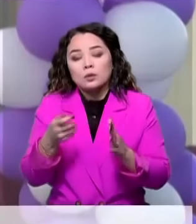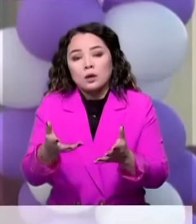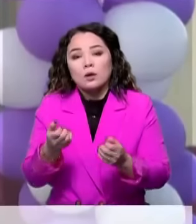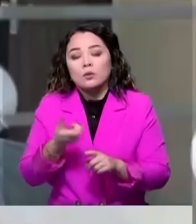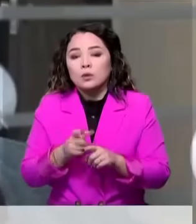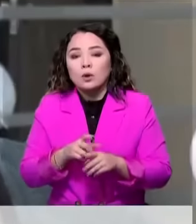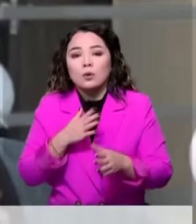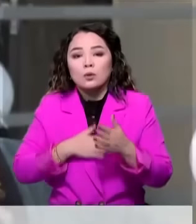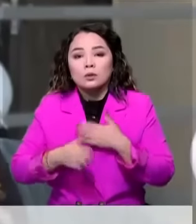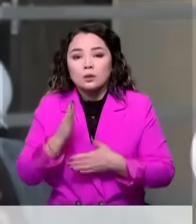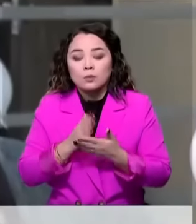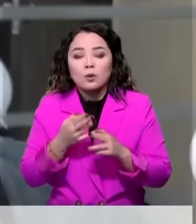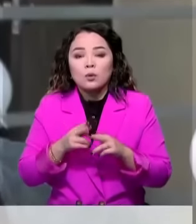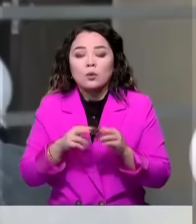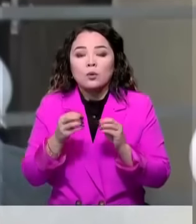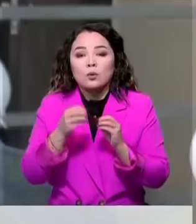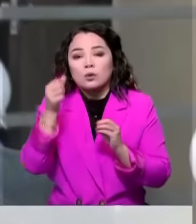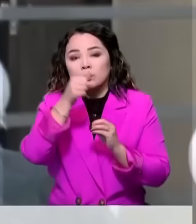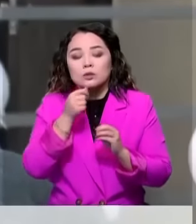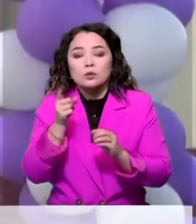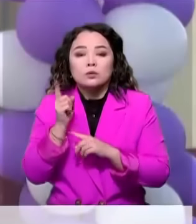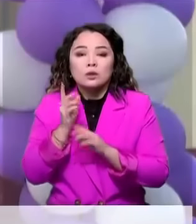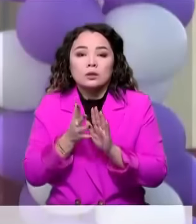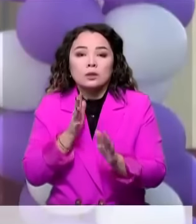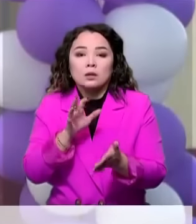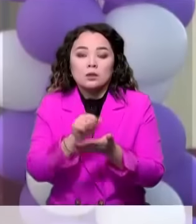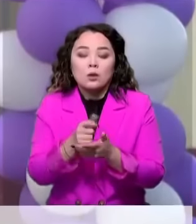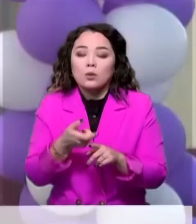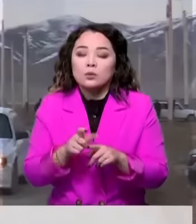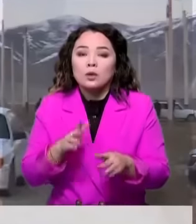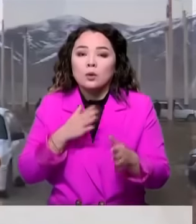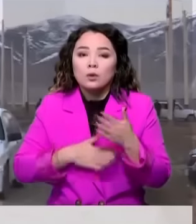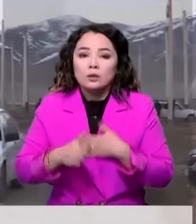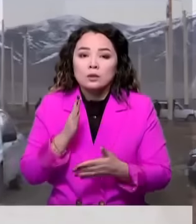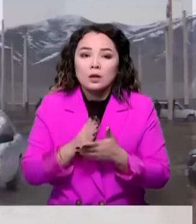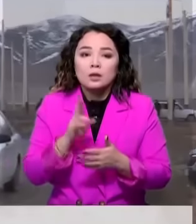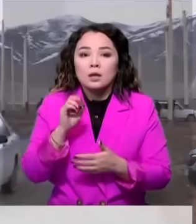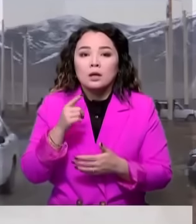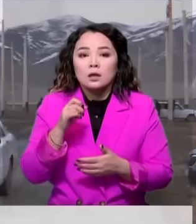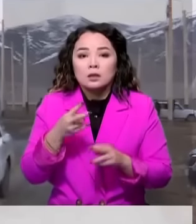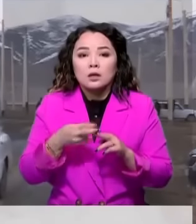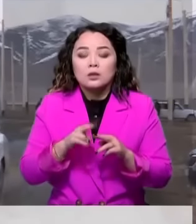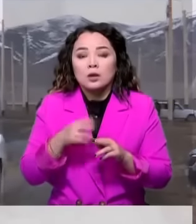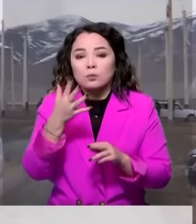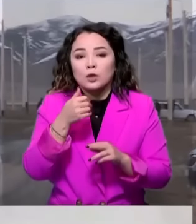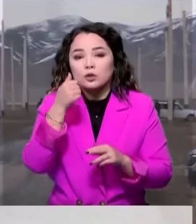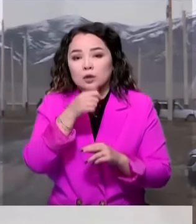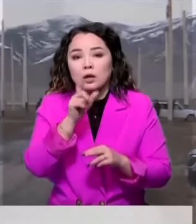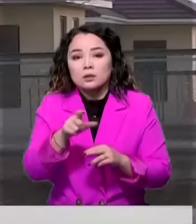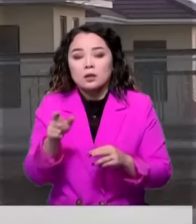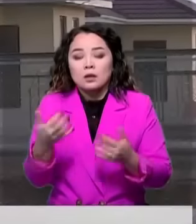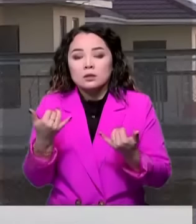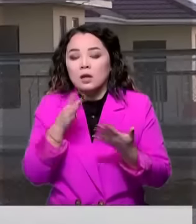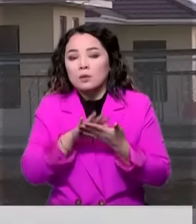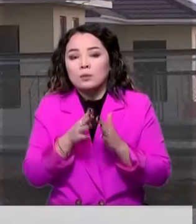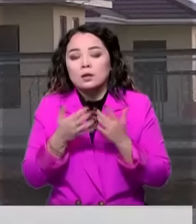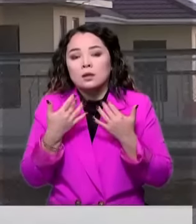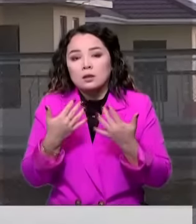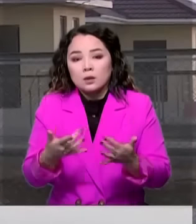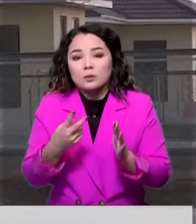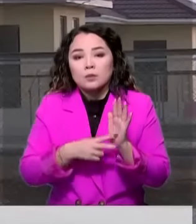қуанып атырмыз. Бұл үйде 10 жыл кезекте тұрдым мен. Өте қуаныштымыз. Кеген ауданында соңғы 5 жылда заман талабына сай салынған